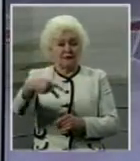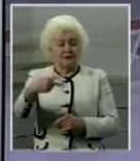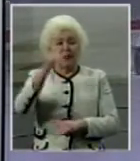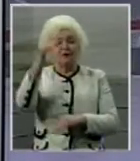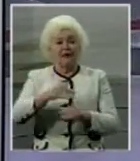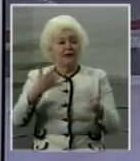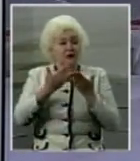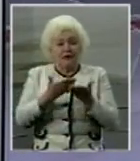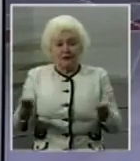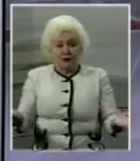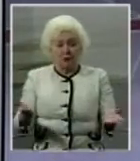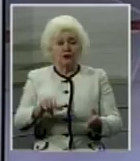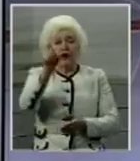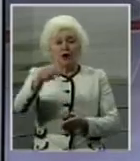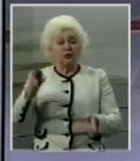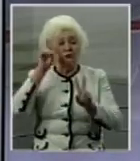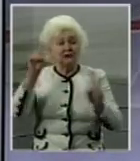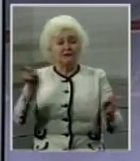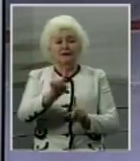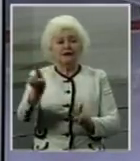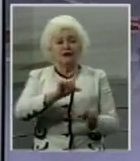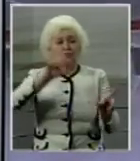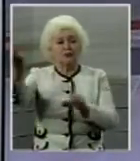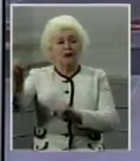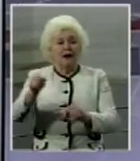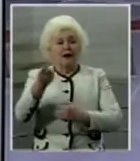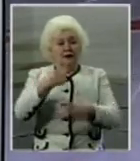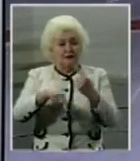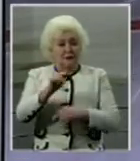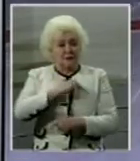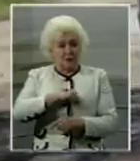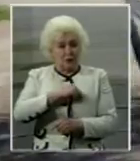не ходить. Люди не знають, чим добиратися додому з роботи.